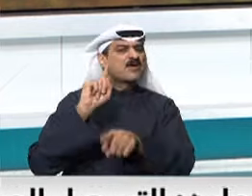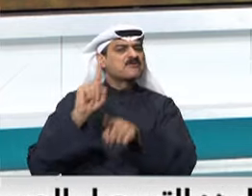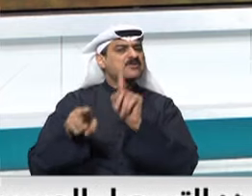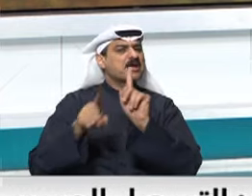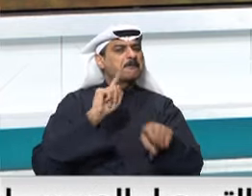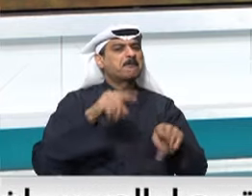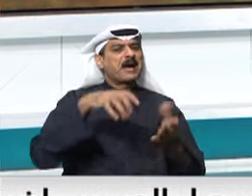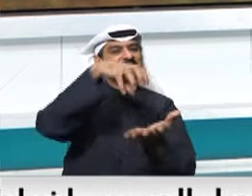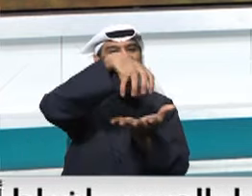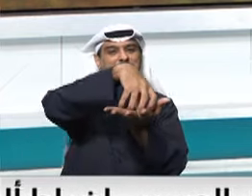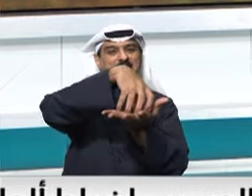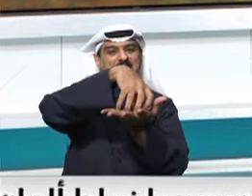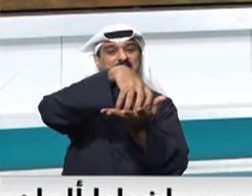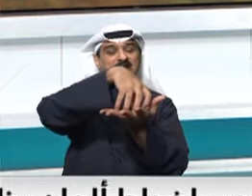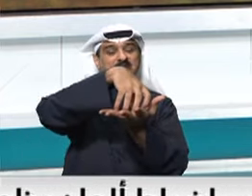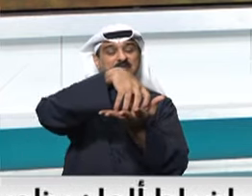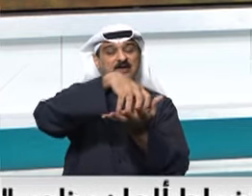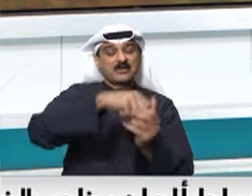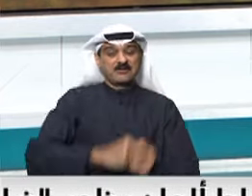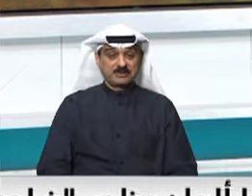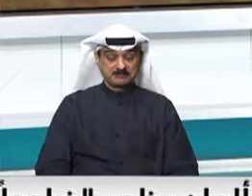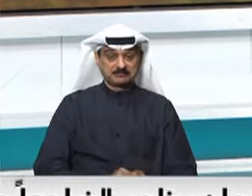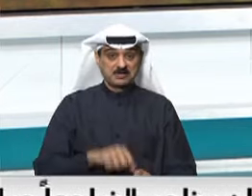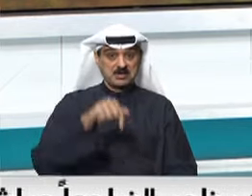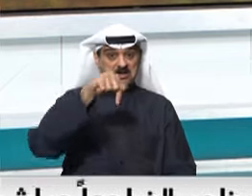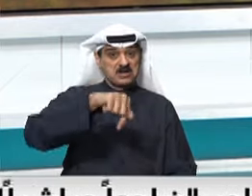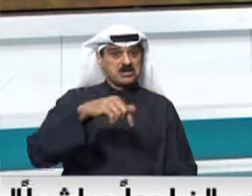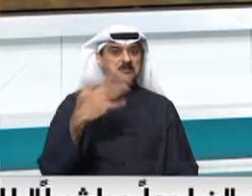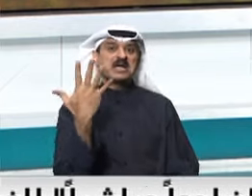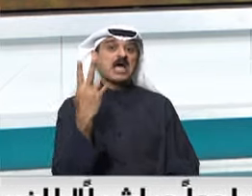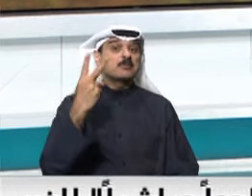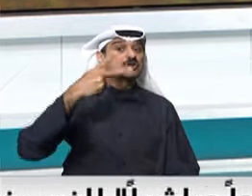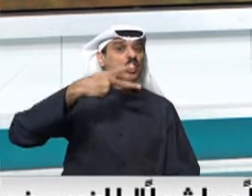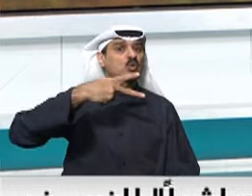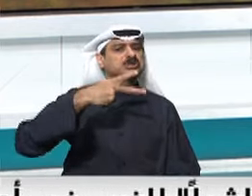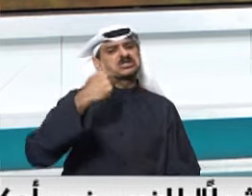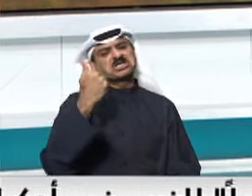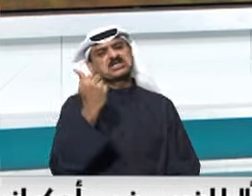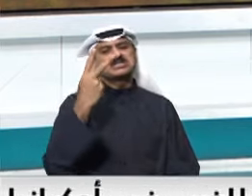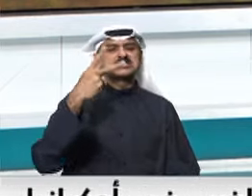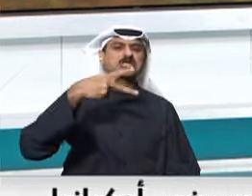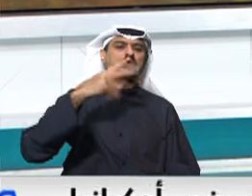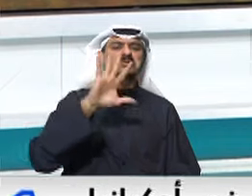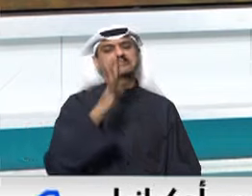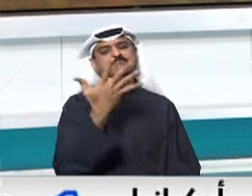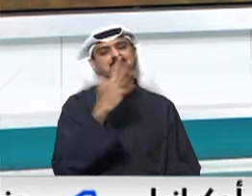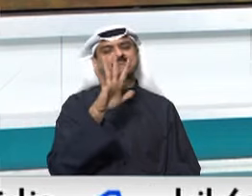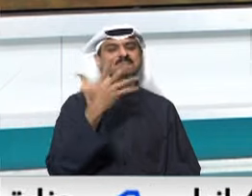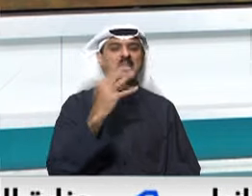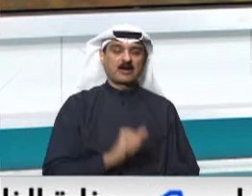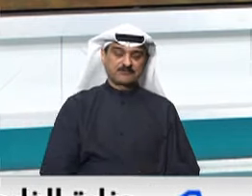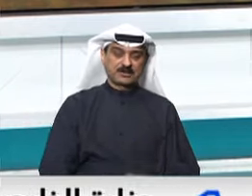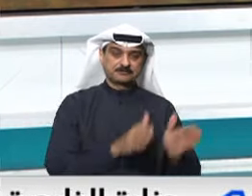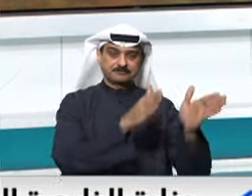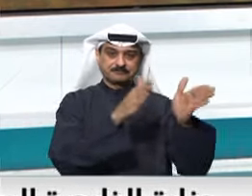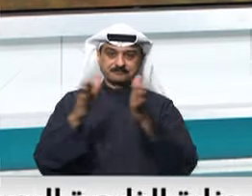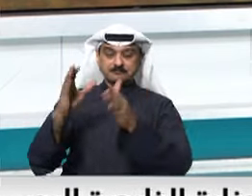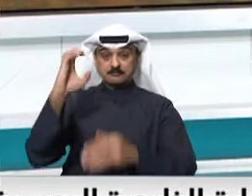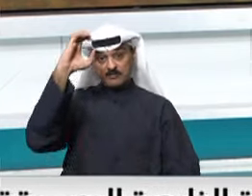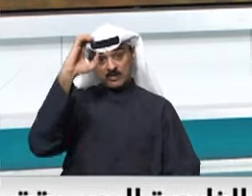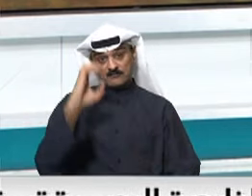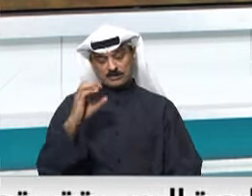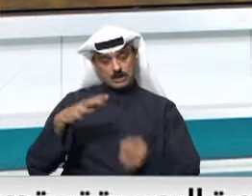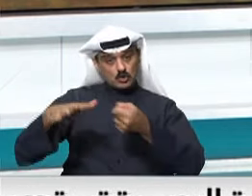والاحساس يكون اعلى من ذلك 25 ممكن نحس بدرجه حراره 26 و27 درجه مئويه سواحلنا الجنوبيه والجزر تتراوح